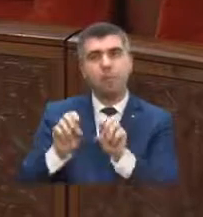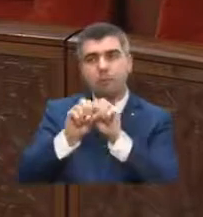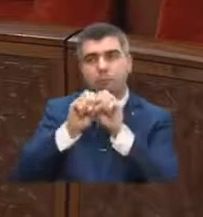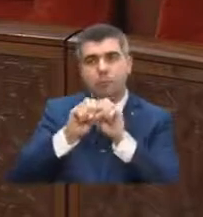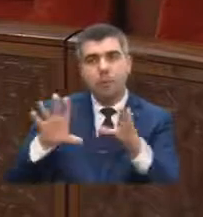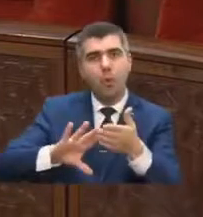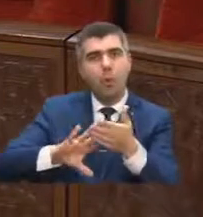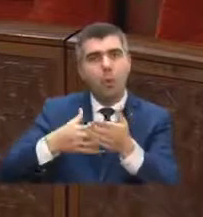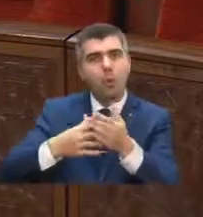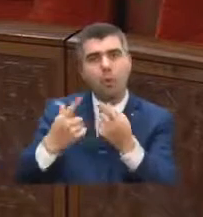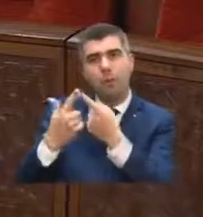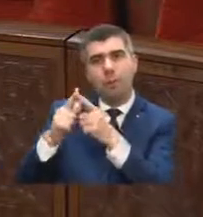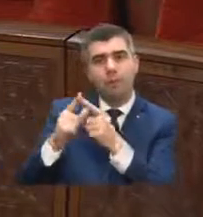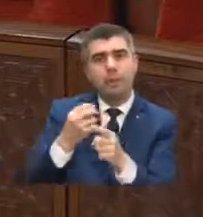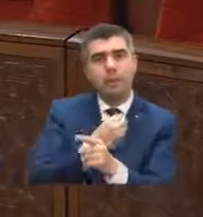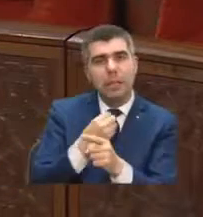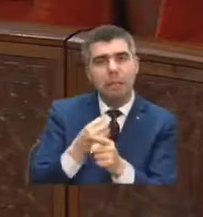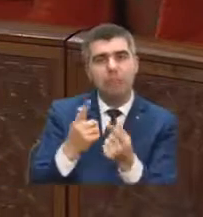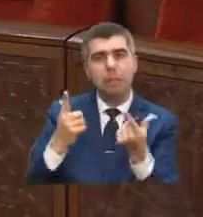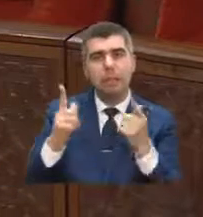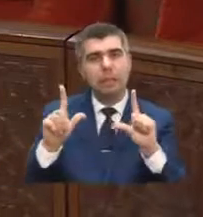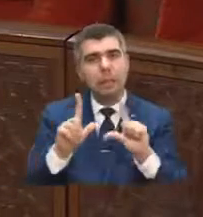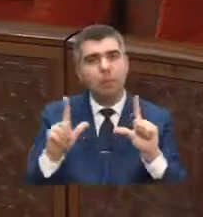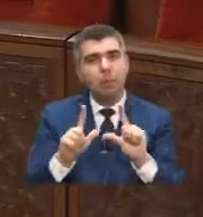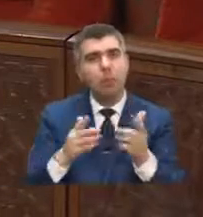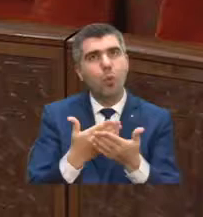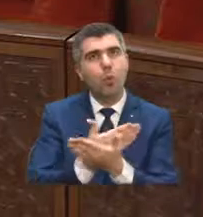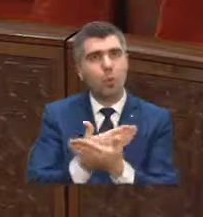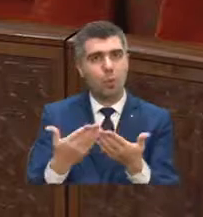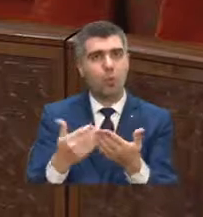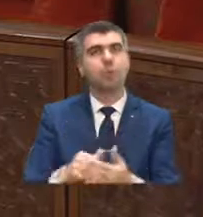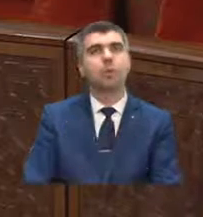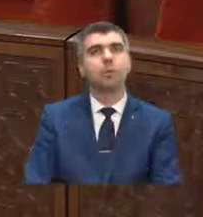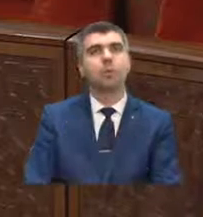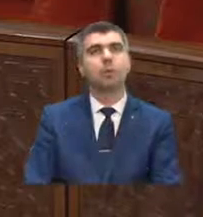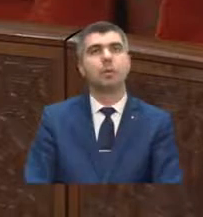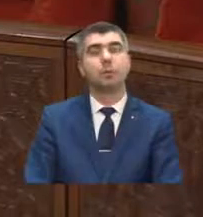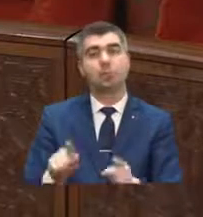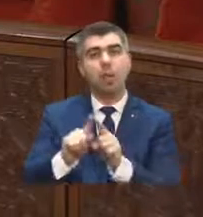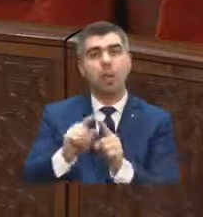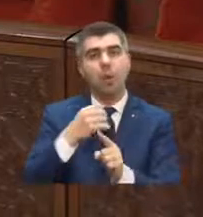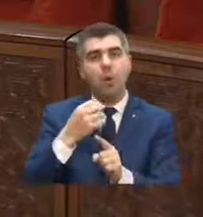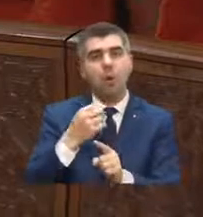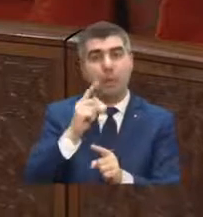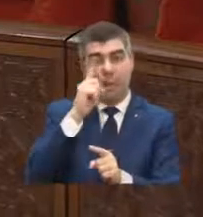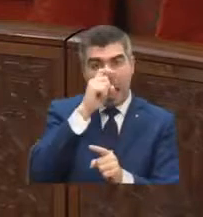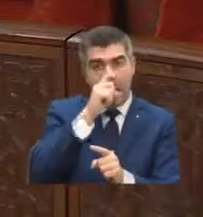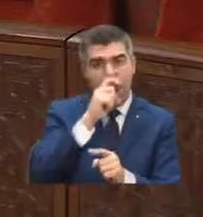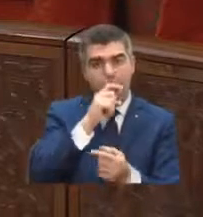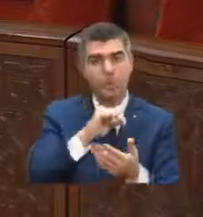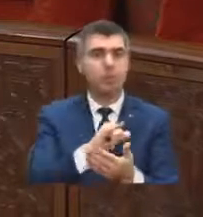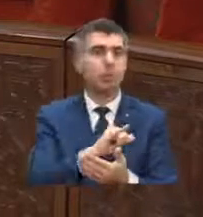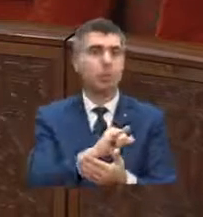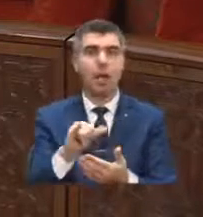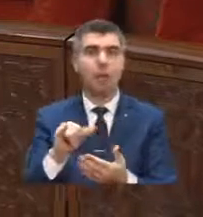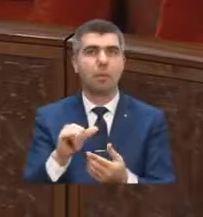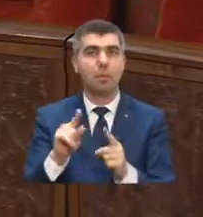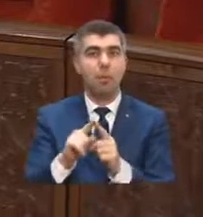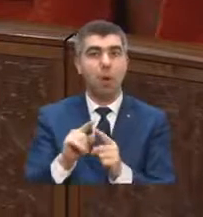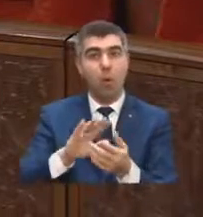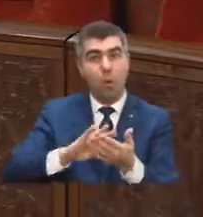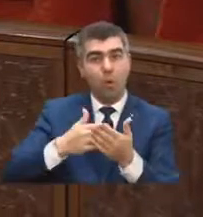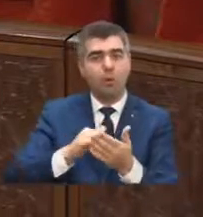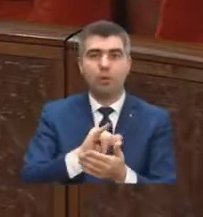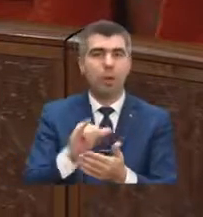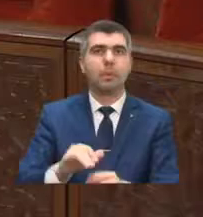وعند المختصين وعند الاعلام باش ما نهولوش. ليس هناك تهويل وليس هناك حاله طوارئ.